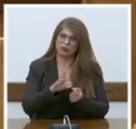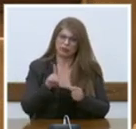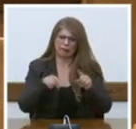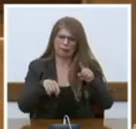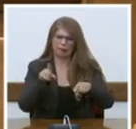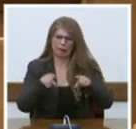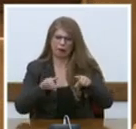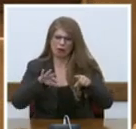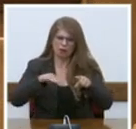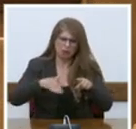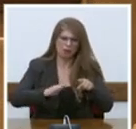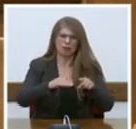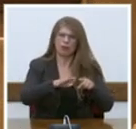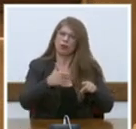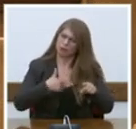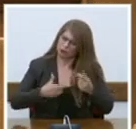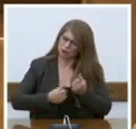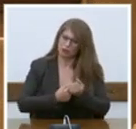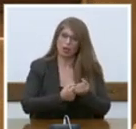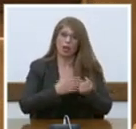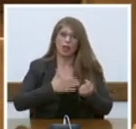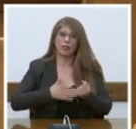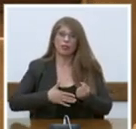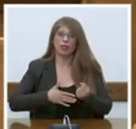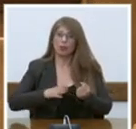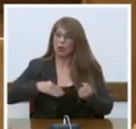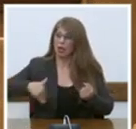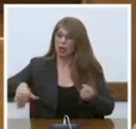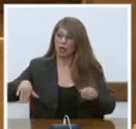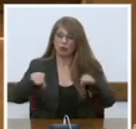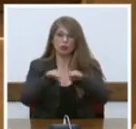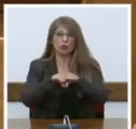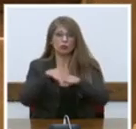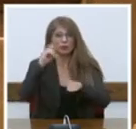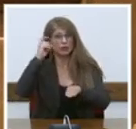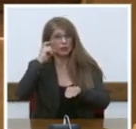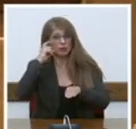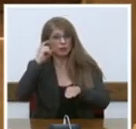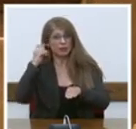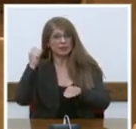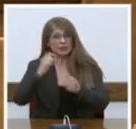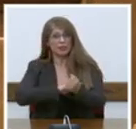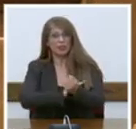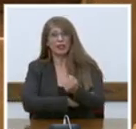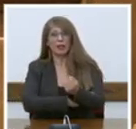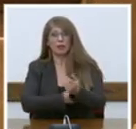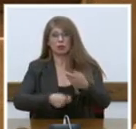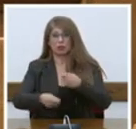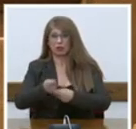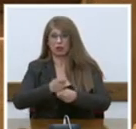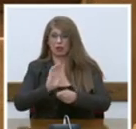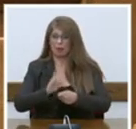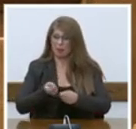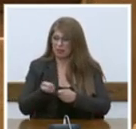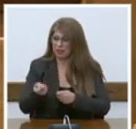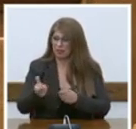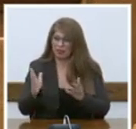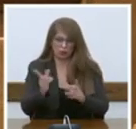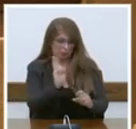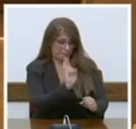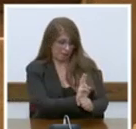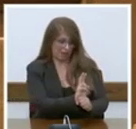και άπαξ. Όμως θέλουμε το λαό ισότιμο στη σκέψη σας με τις δυνάμεις της αγοράς. Να μην δίνετε στο λαό ό,τι